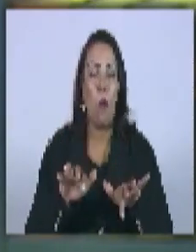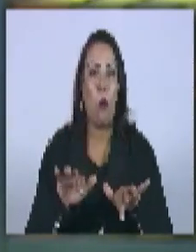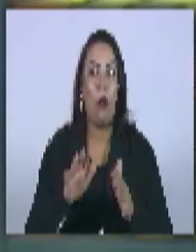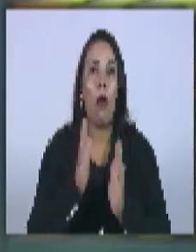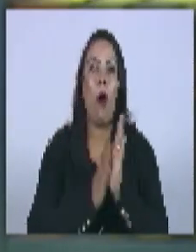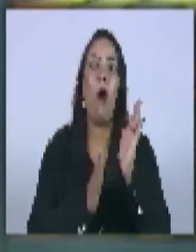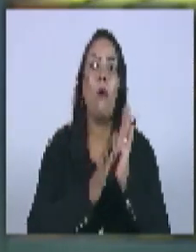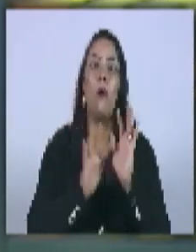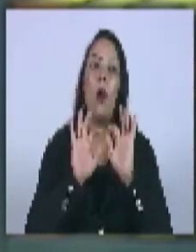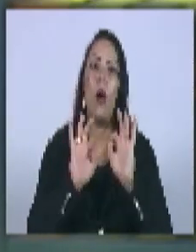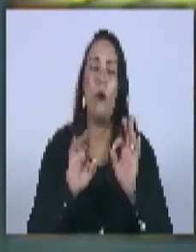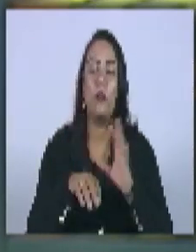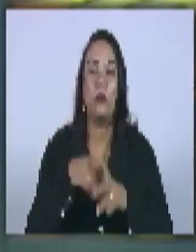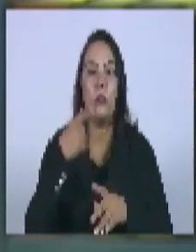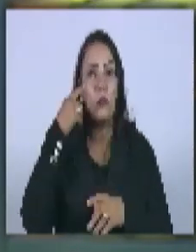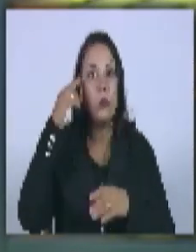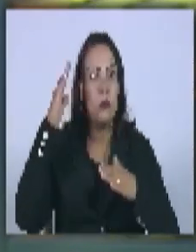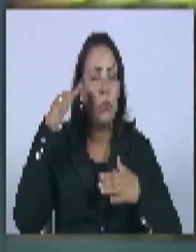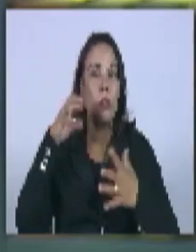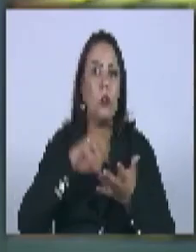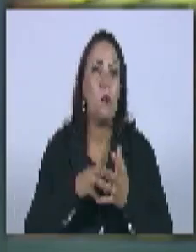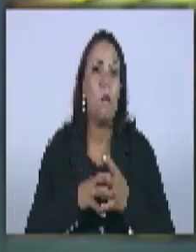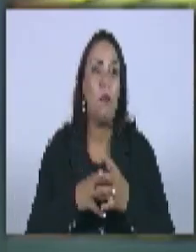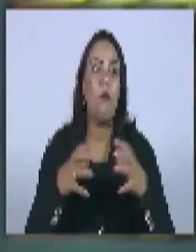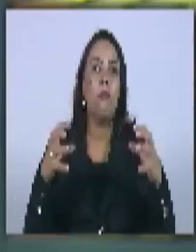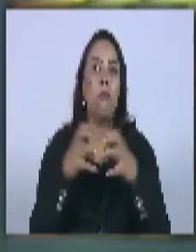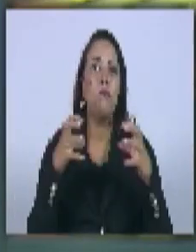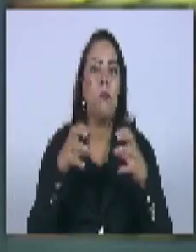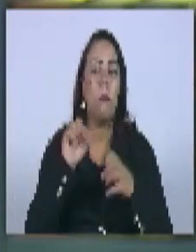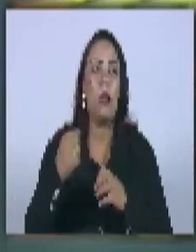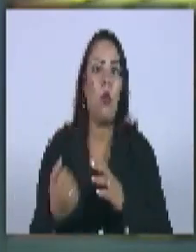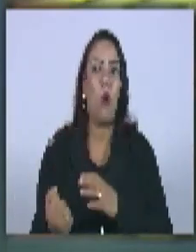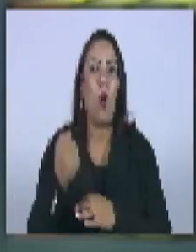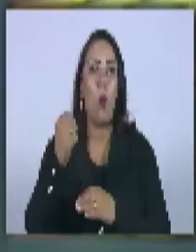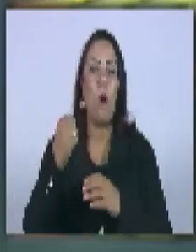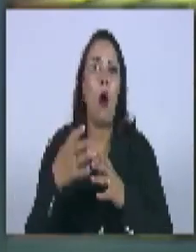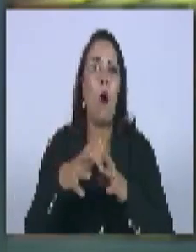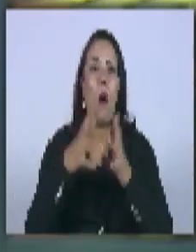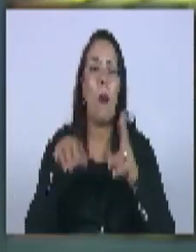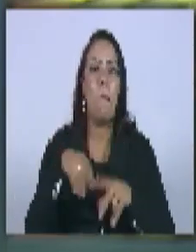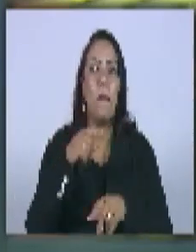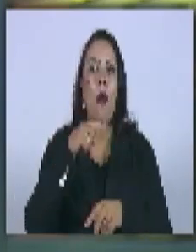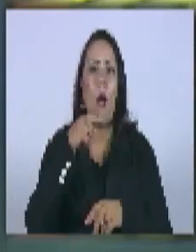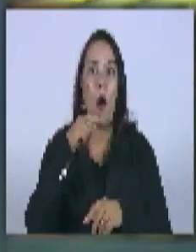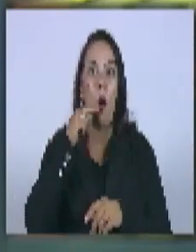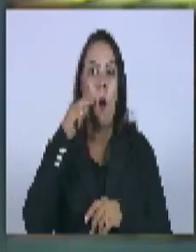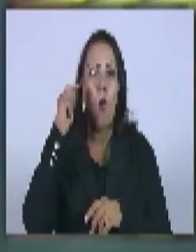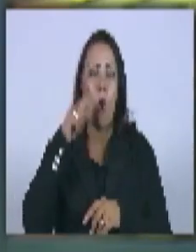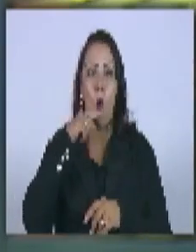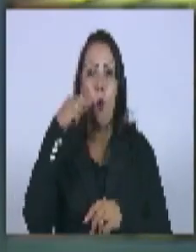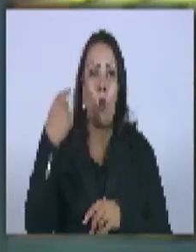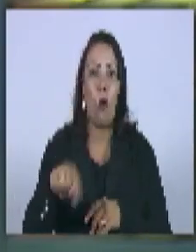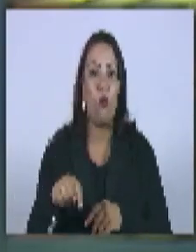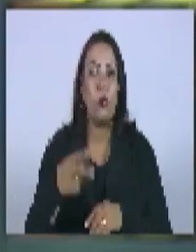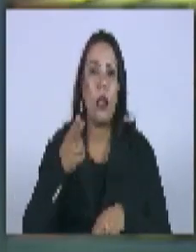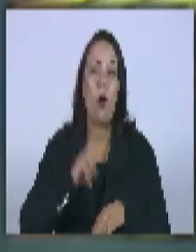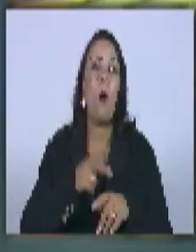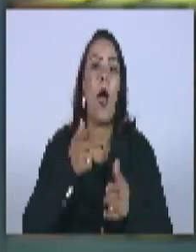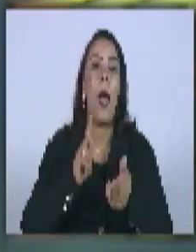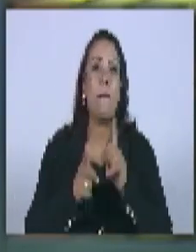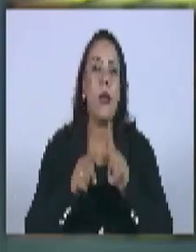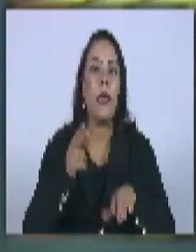وضعنا في الاعتبار الصراع ما بين القوى الكبرى روسيا والاتحاد السوفيتي والصين روسيا والولايات